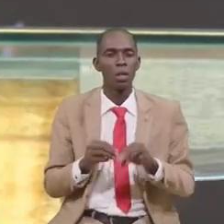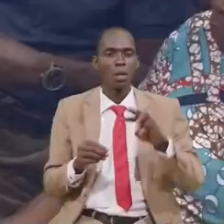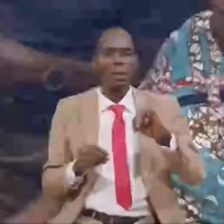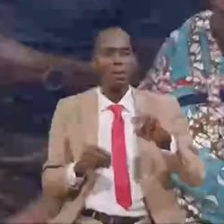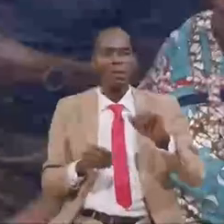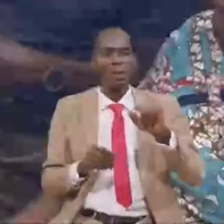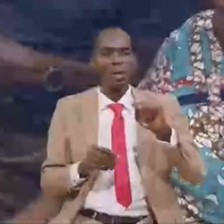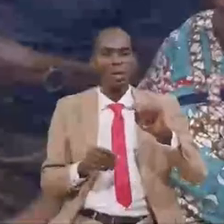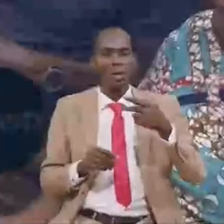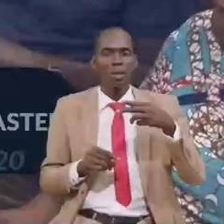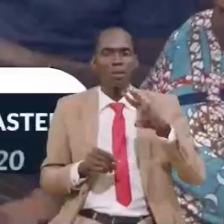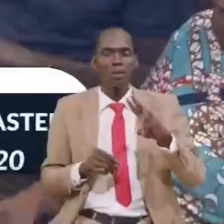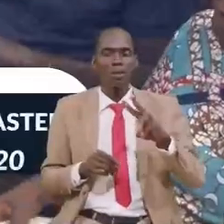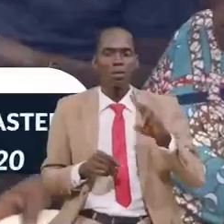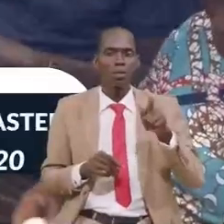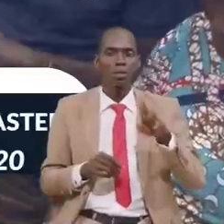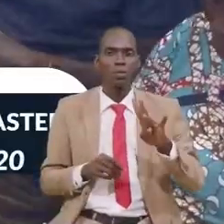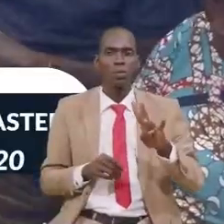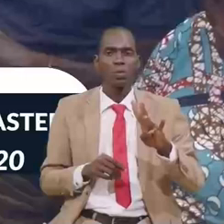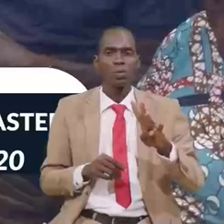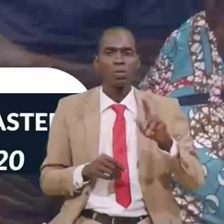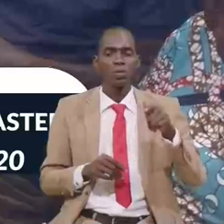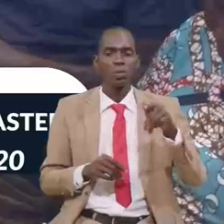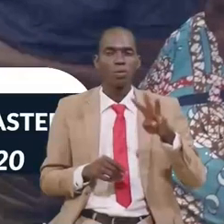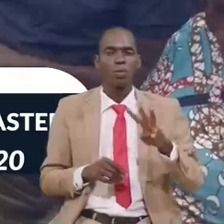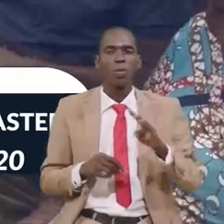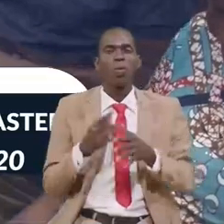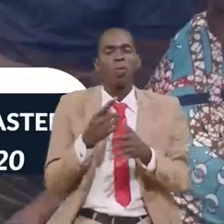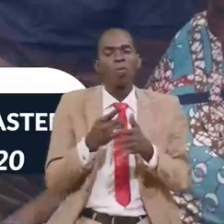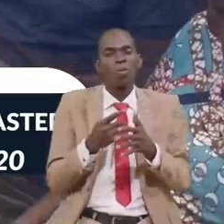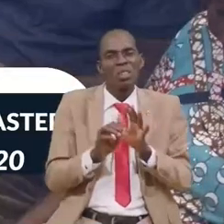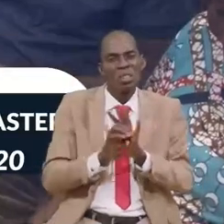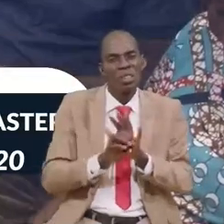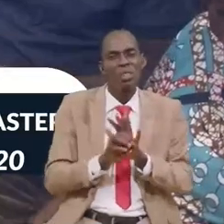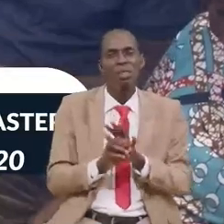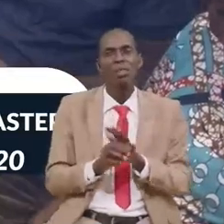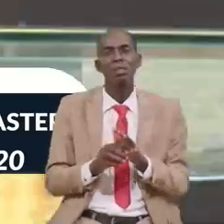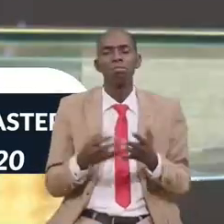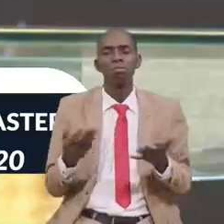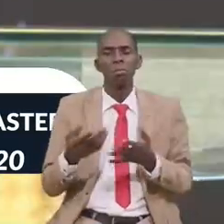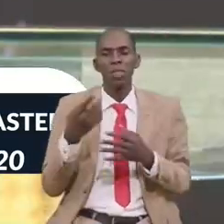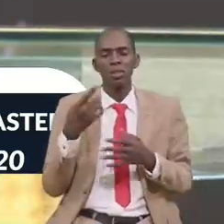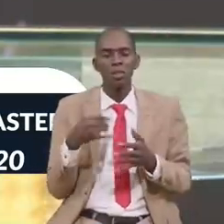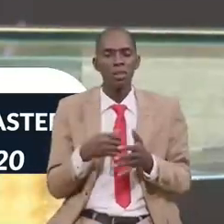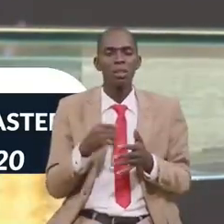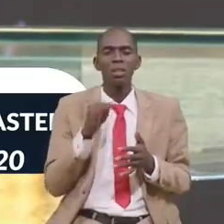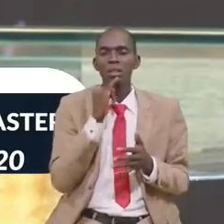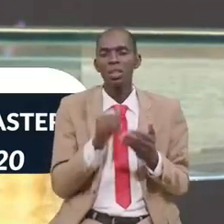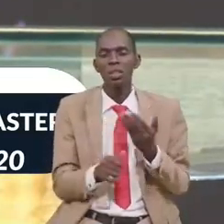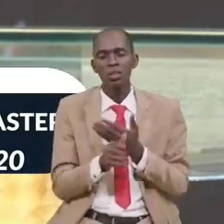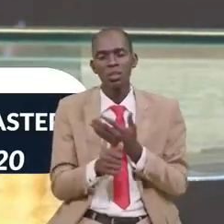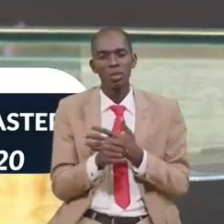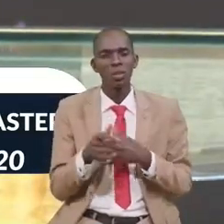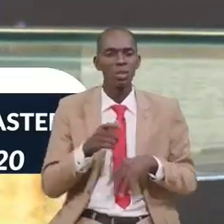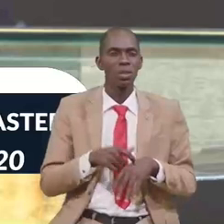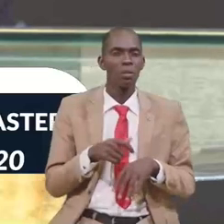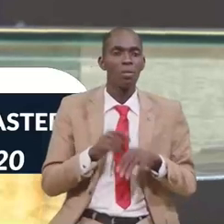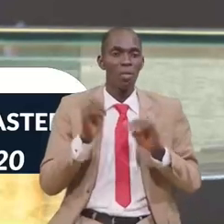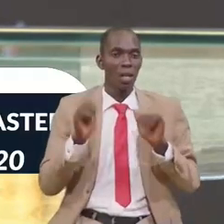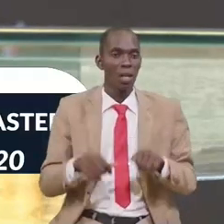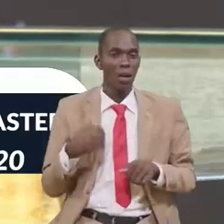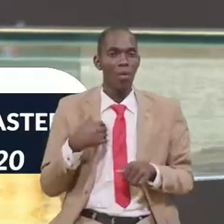c'est un temps dangereux, si c'est un temps difficile, et si il y a le dérangement dans le pays, pouvons